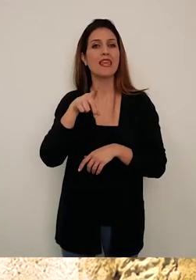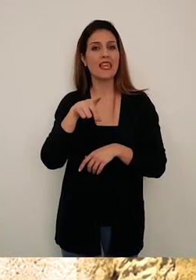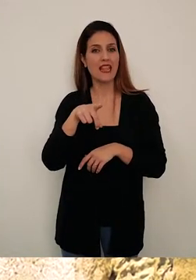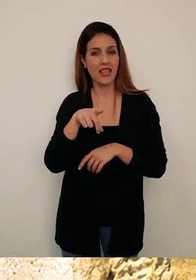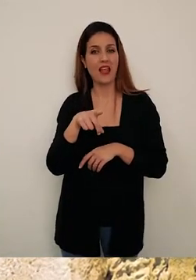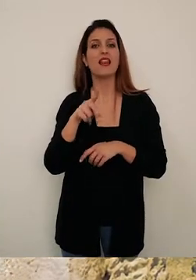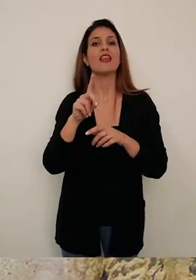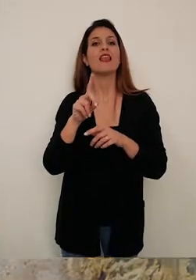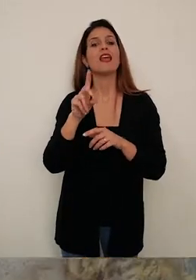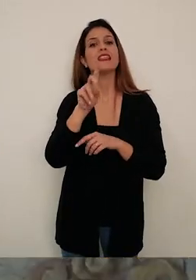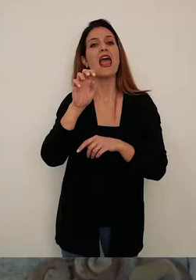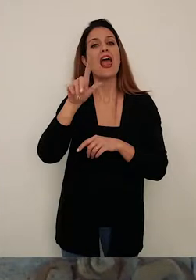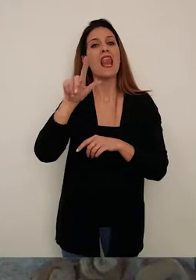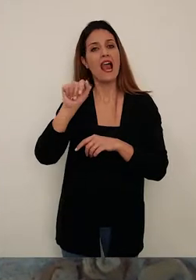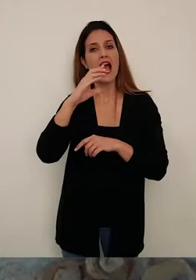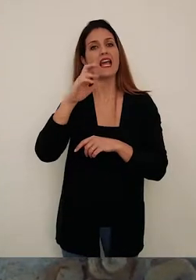della Chiesa.